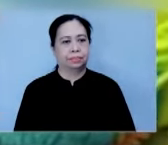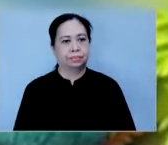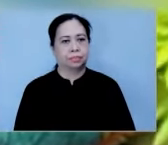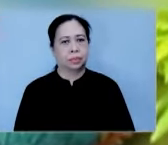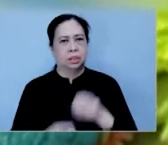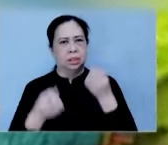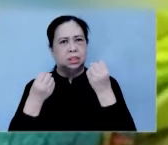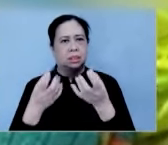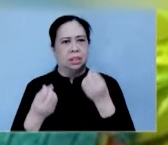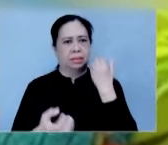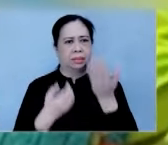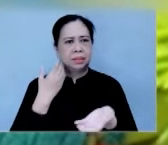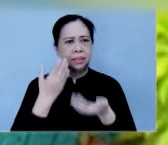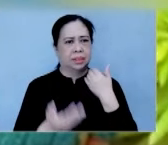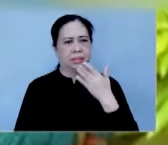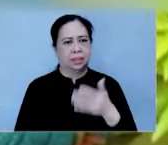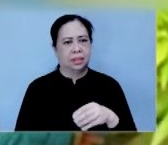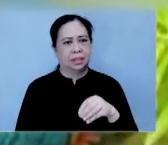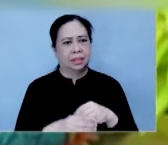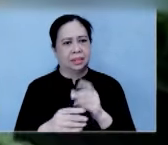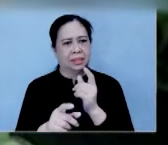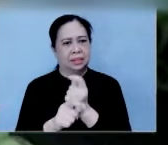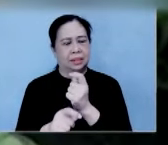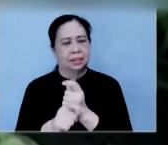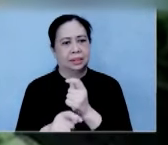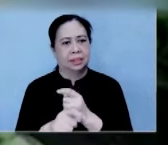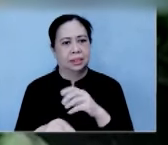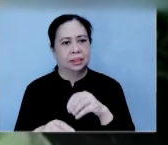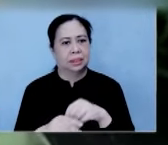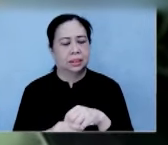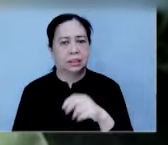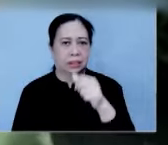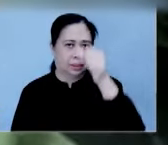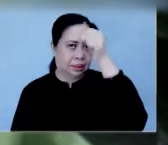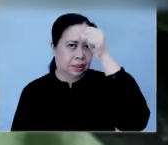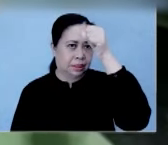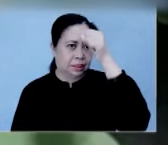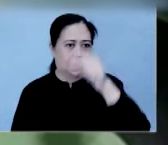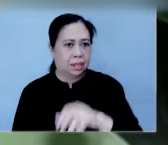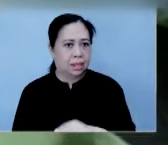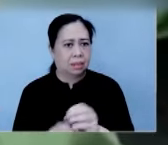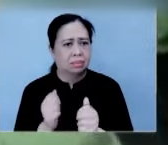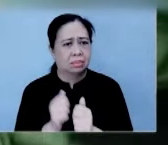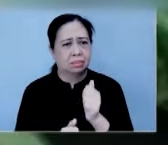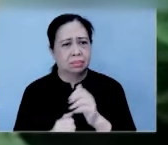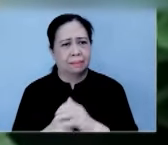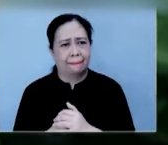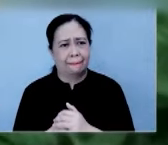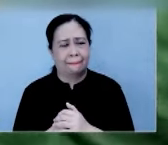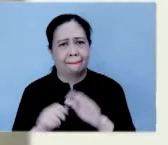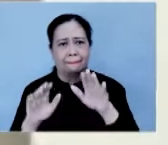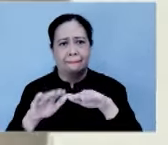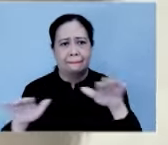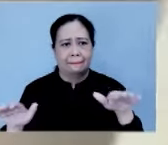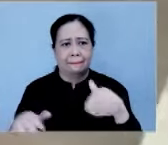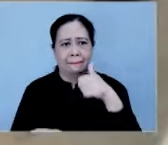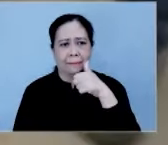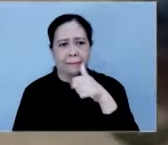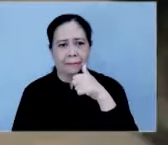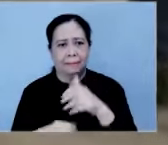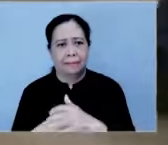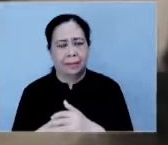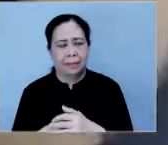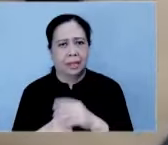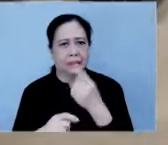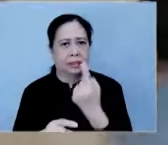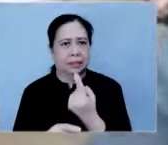Sandamakmak na bangkay ang laman ng truck na yan sa Uttar Pradesh, India. Karamihan sa kanila, mga bata at babae. Isa-isa